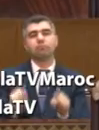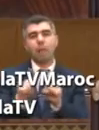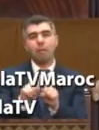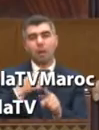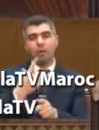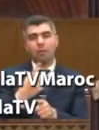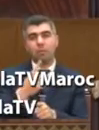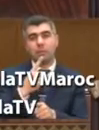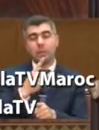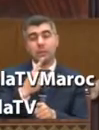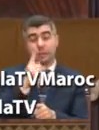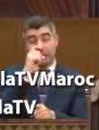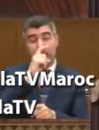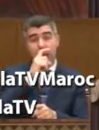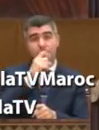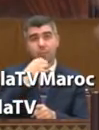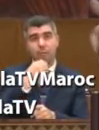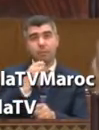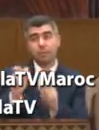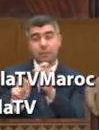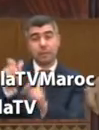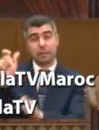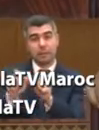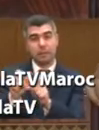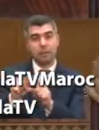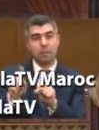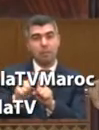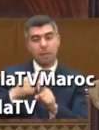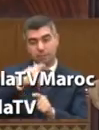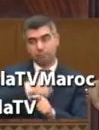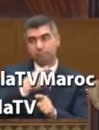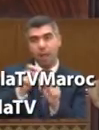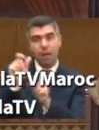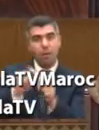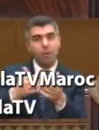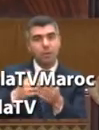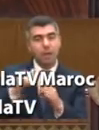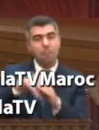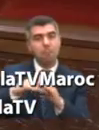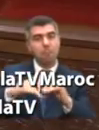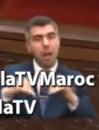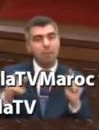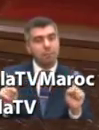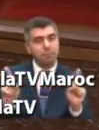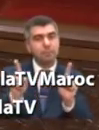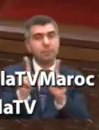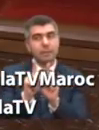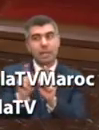الضغوطات اللي كنتلقاوها من طرف كنواب برلمانيين من طرف المواطنين والمواطنات